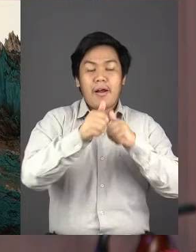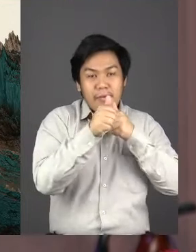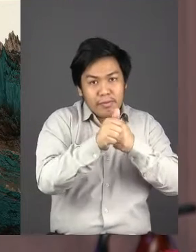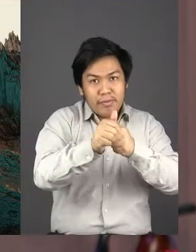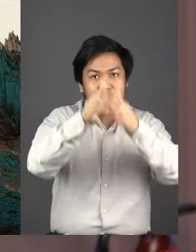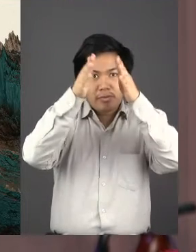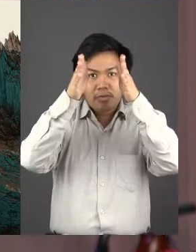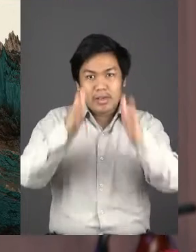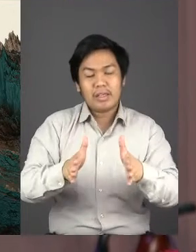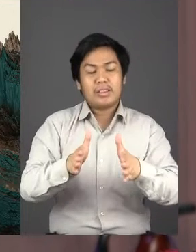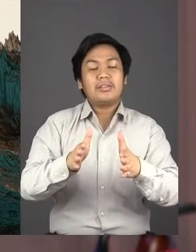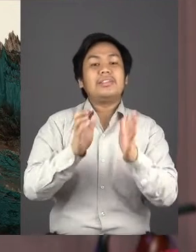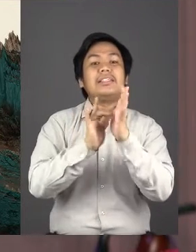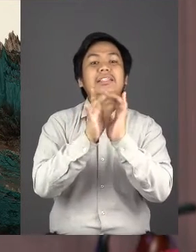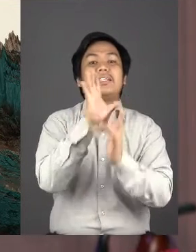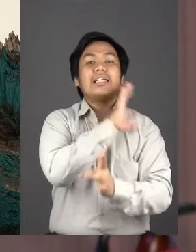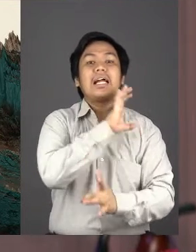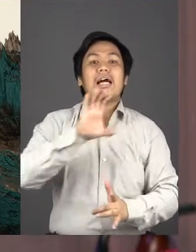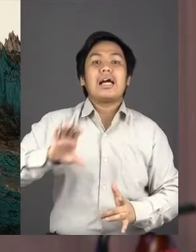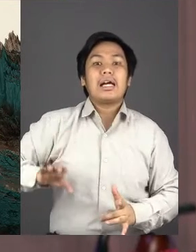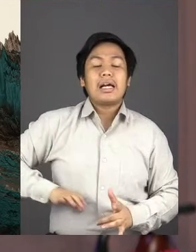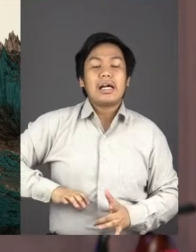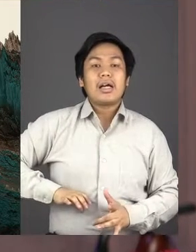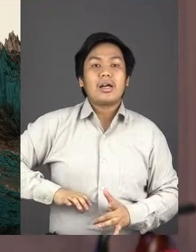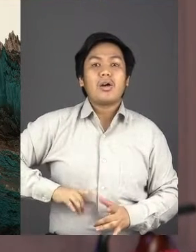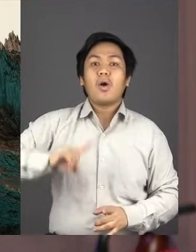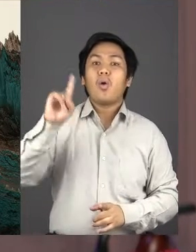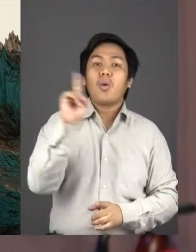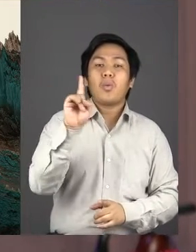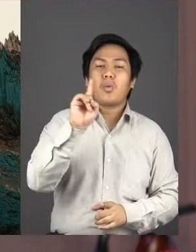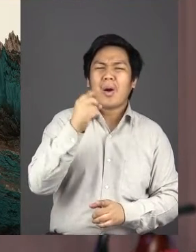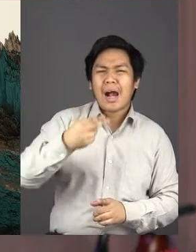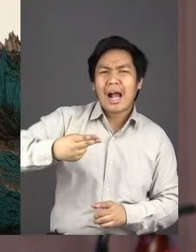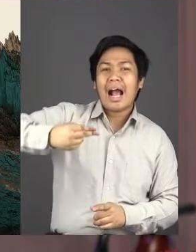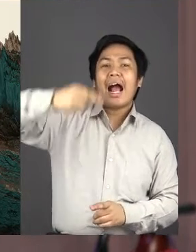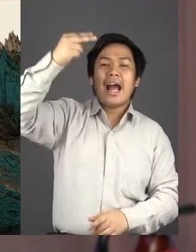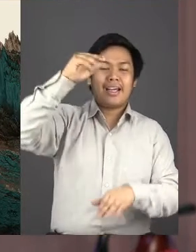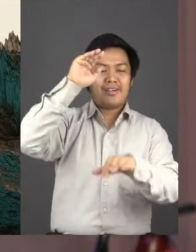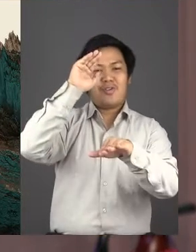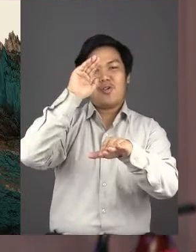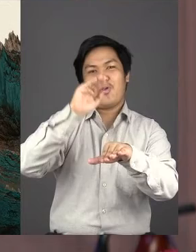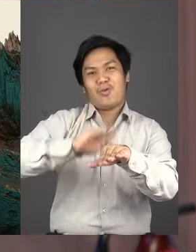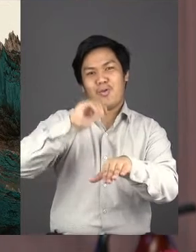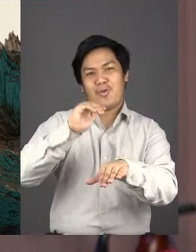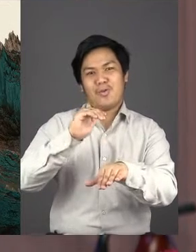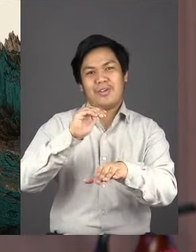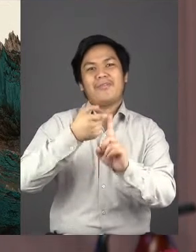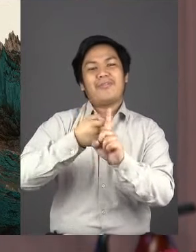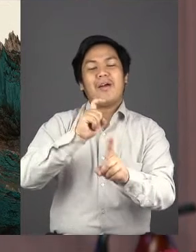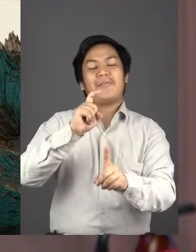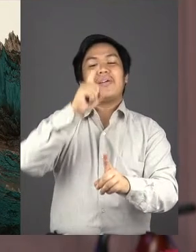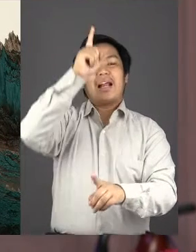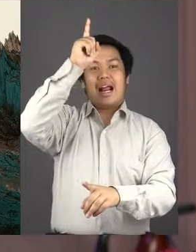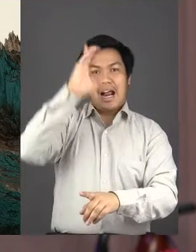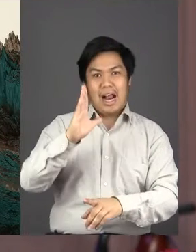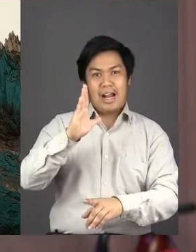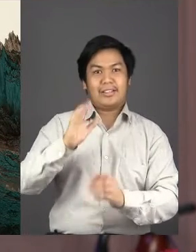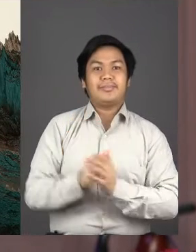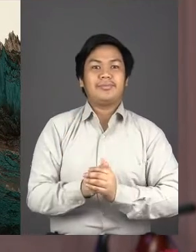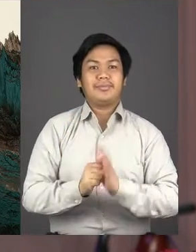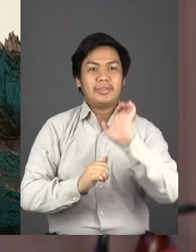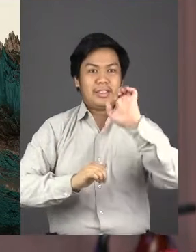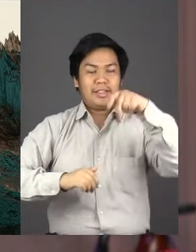Kristo Jesus na ayon sa mataas na pagtawag natin sa Kanya.